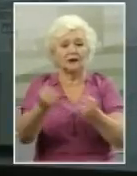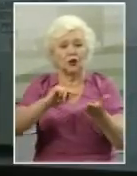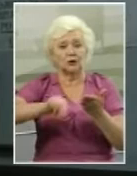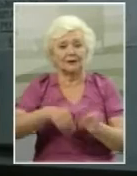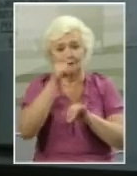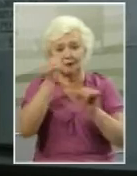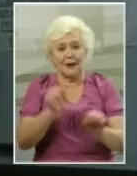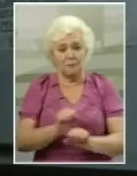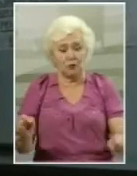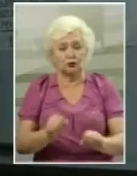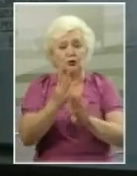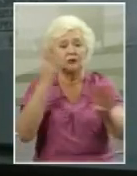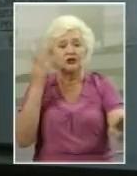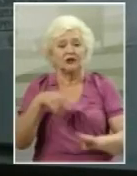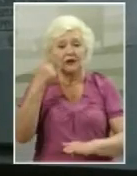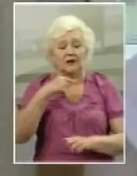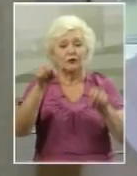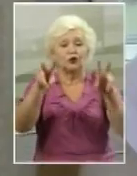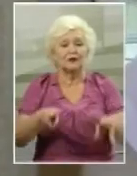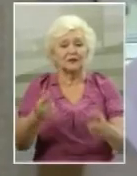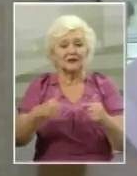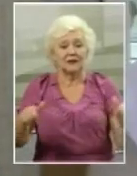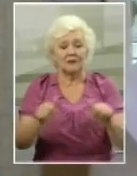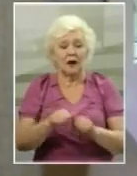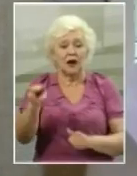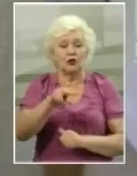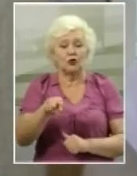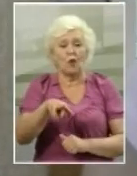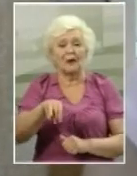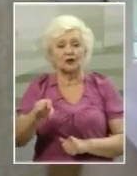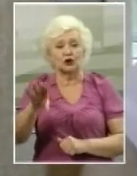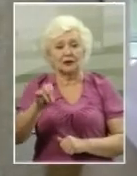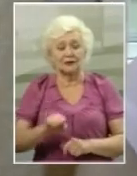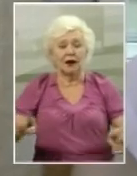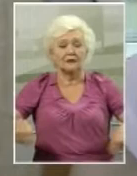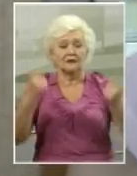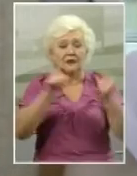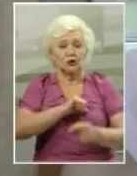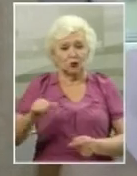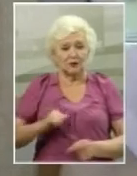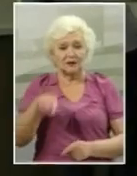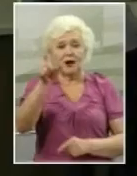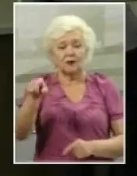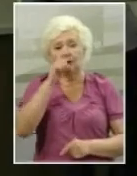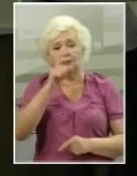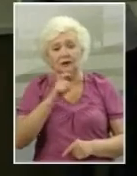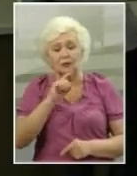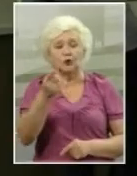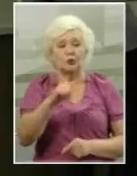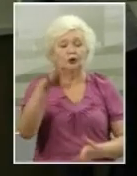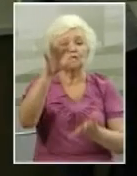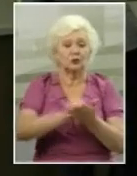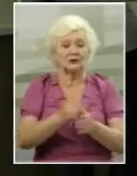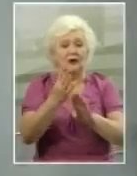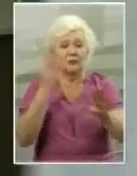не можуть. Черги, говорить спеціаліст відділу Людмила Мишкіна, створюють самі люди. Не розуміють, чому займають